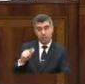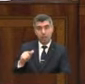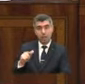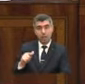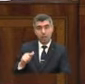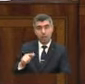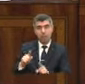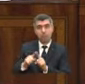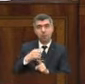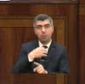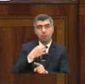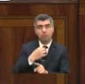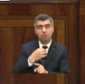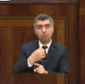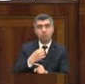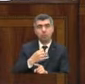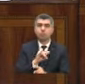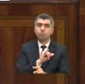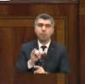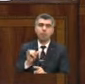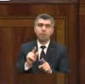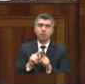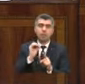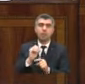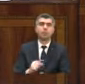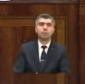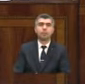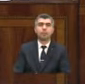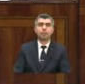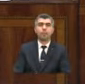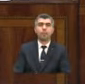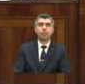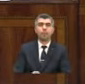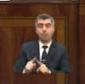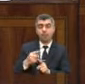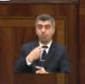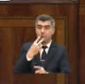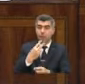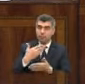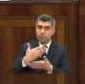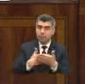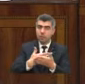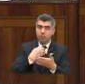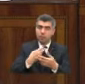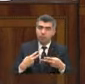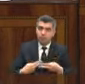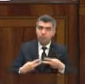السيد اللي كان هضر عليه هو، وأنا ما كنعنيش الهيئة التي ينتمي إليها، ولكن إنسان خصو يضبط المعلومات قبل ما يخرج